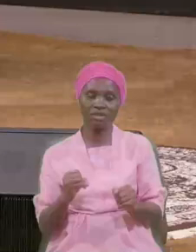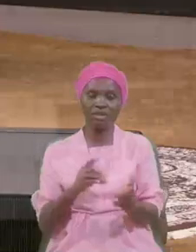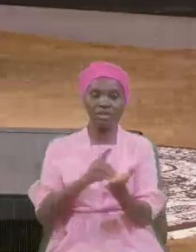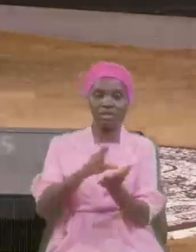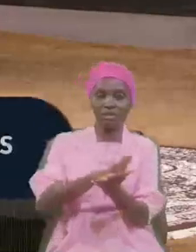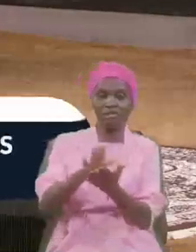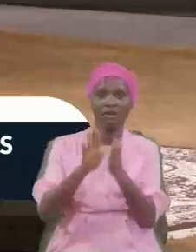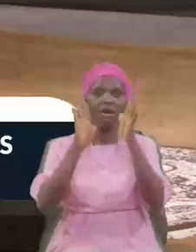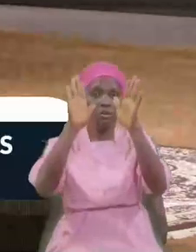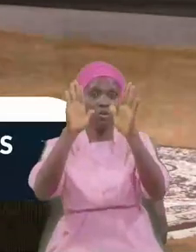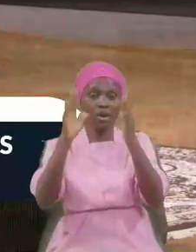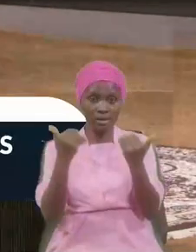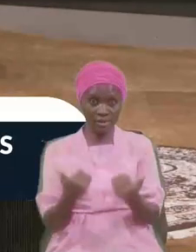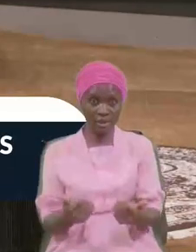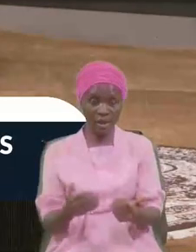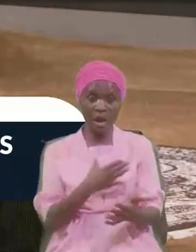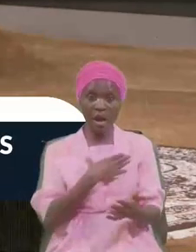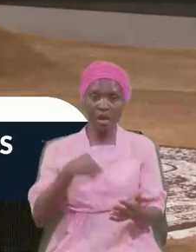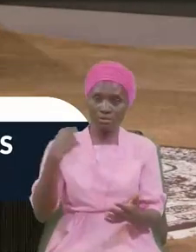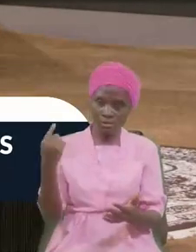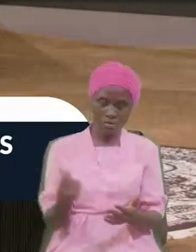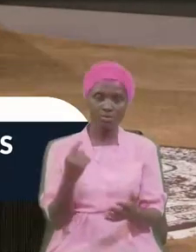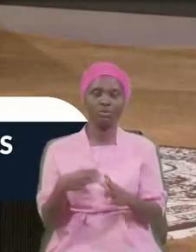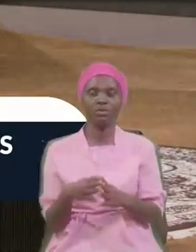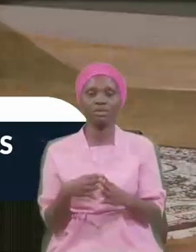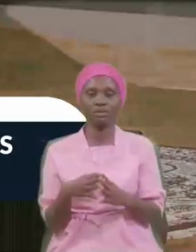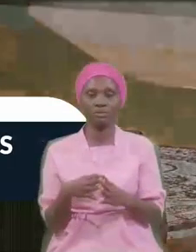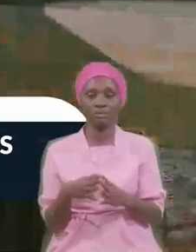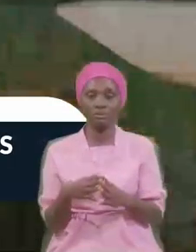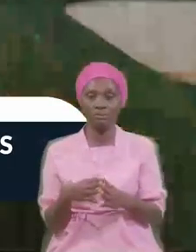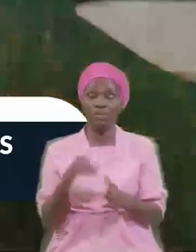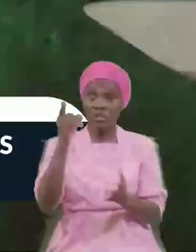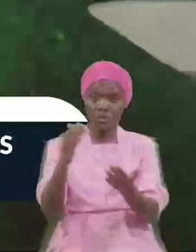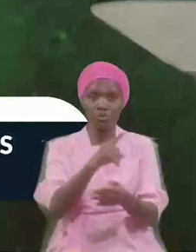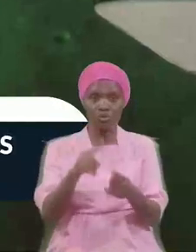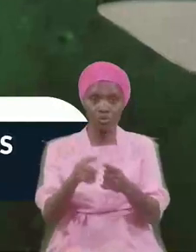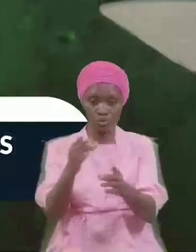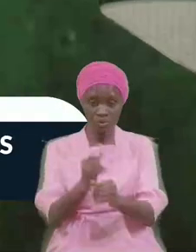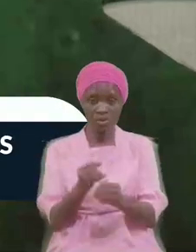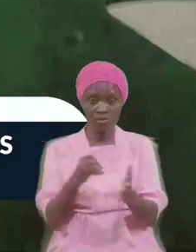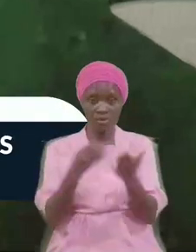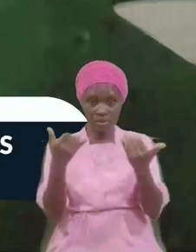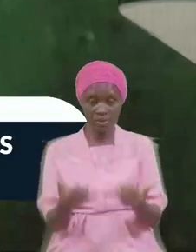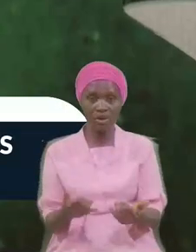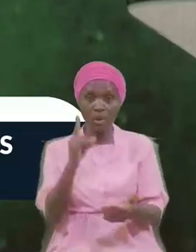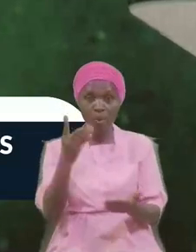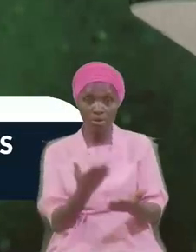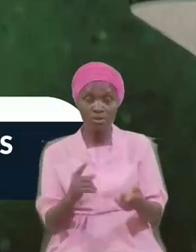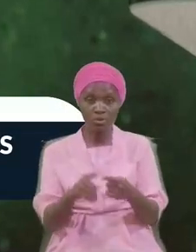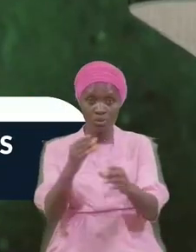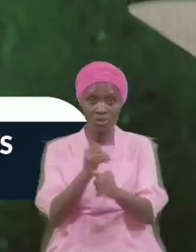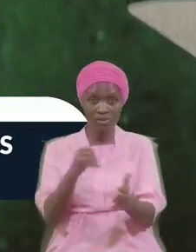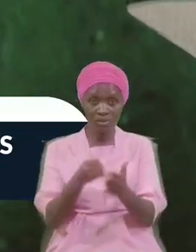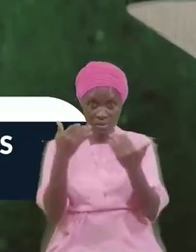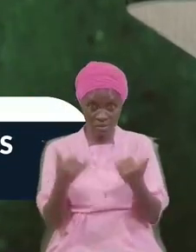Recevoir les prodiges surnaturels maintenant et à tout jamais ». Une chose de la voix, une